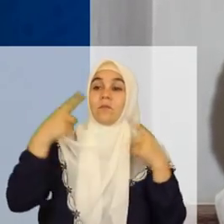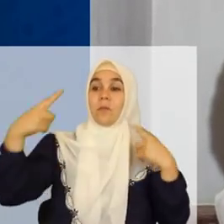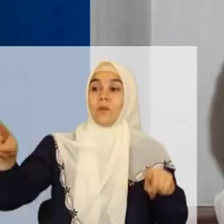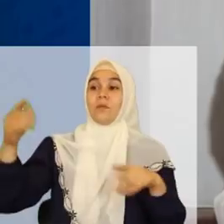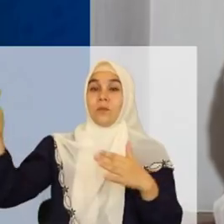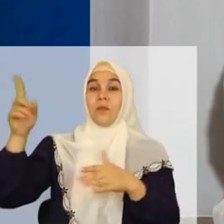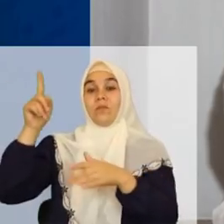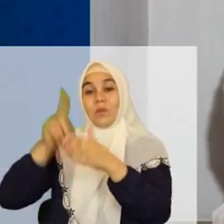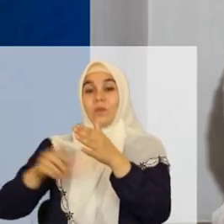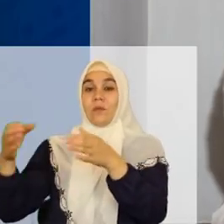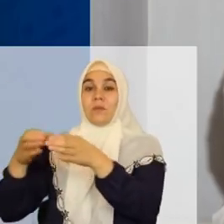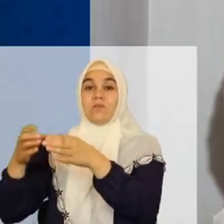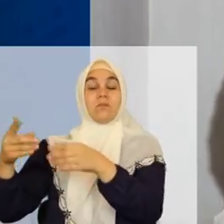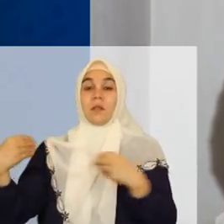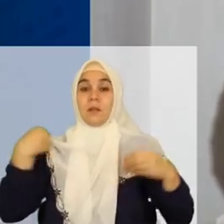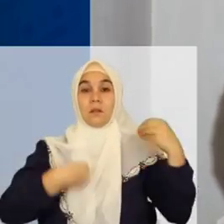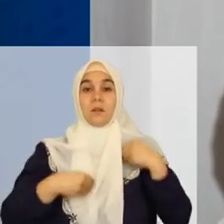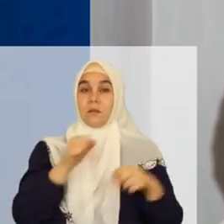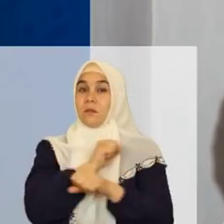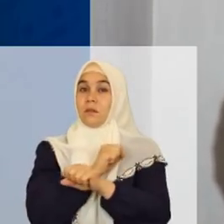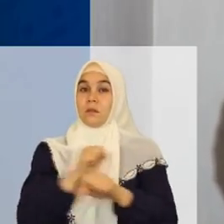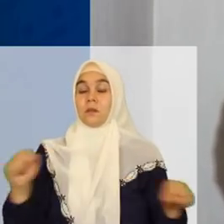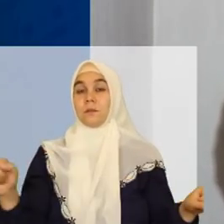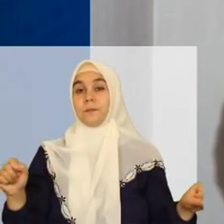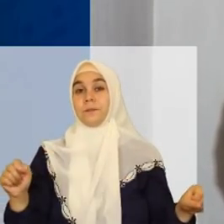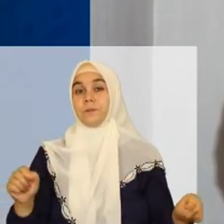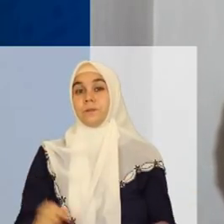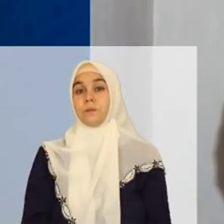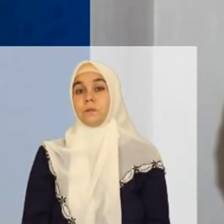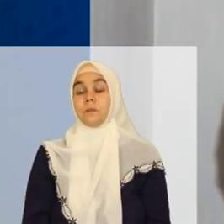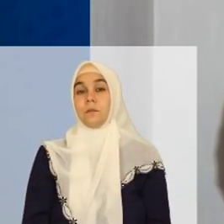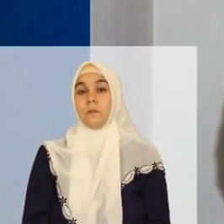dinni odamining kiyimini kiyib yurishi mutlaqo mumkin emas.